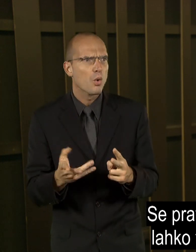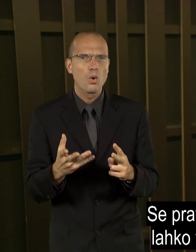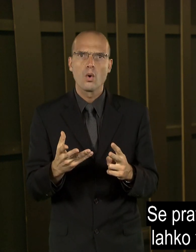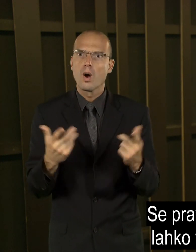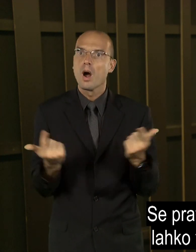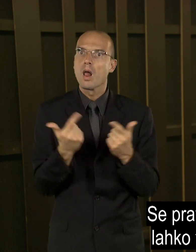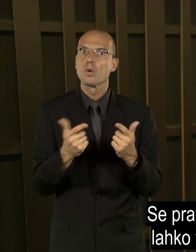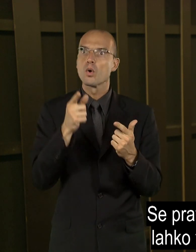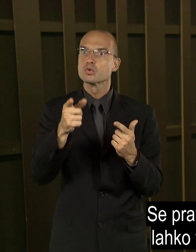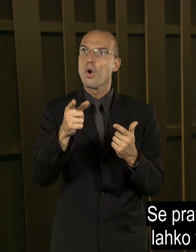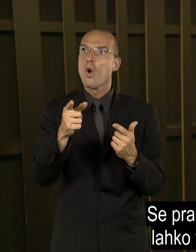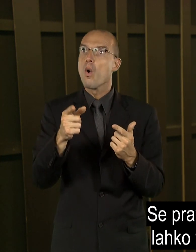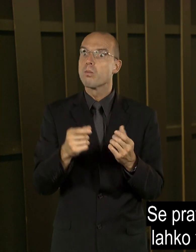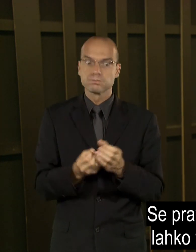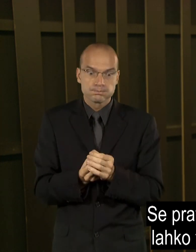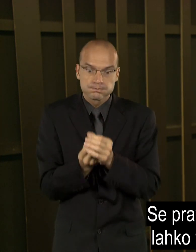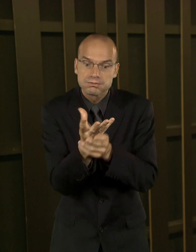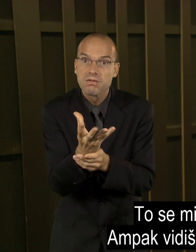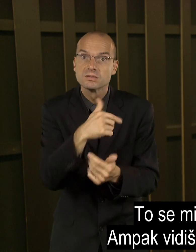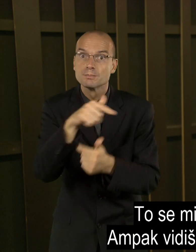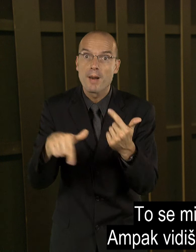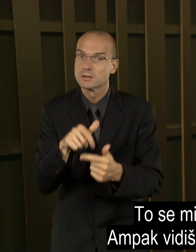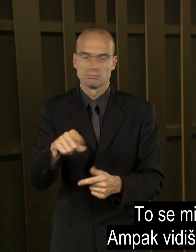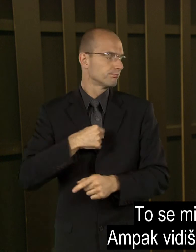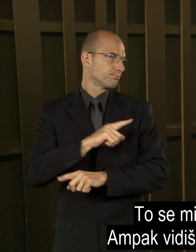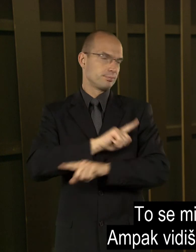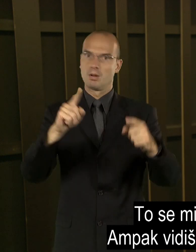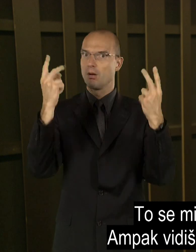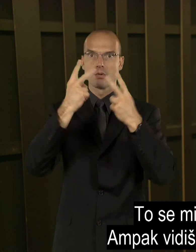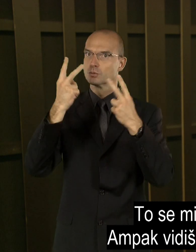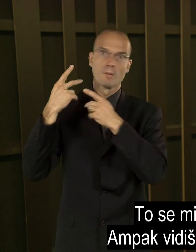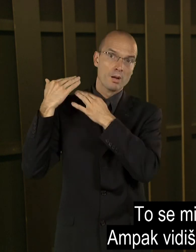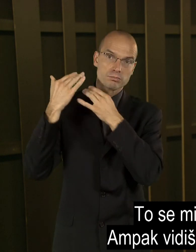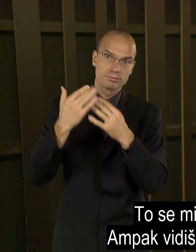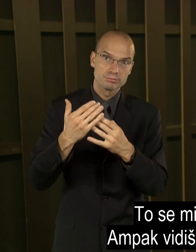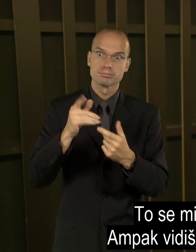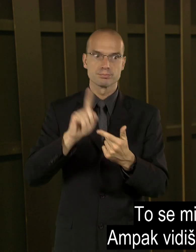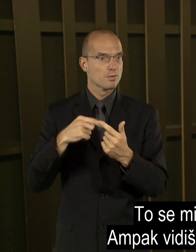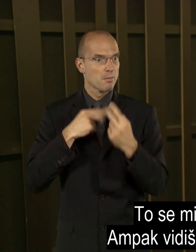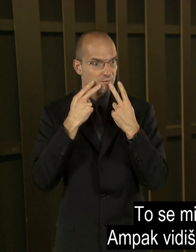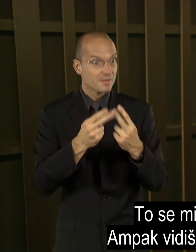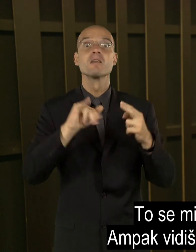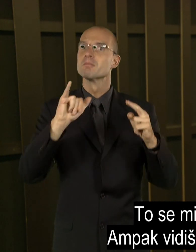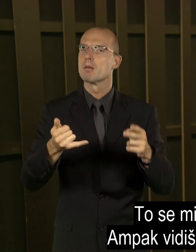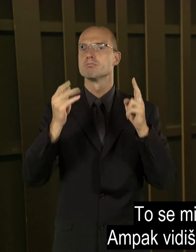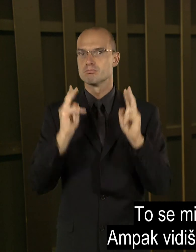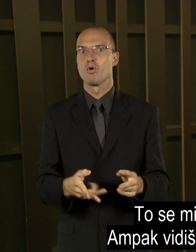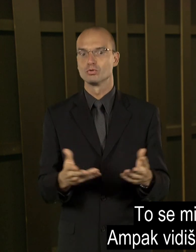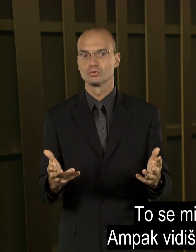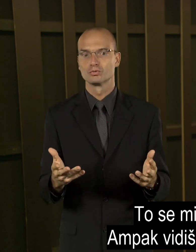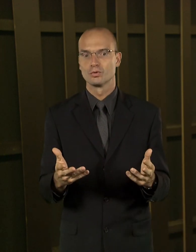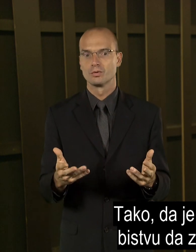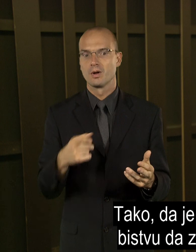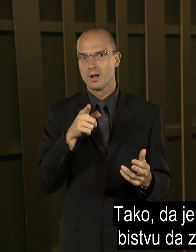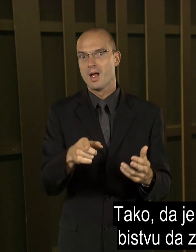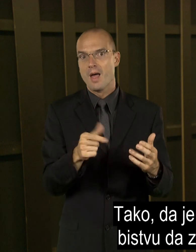pravzaprav lahko to spravimo v ples. To se mi zdelo nepojmljivo. Ampak vidiš, da se pravzaprav to da. Tako